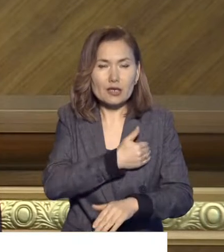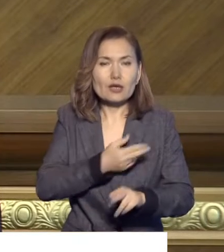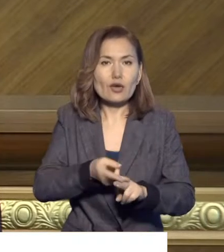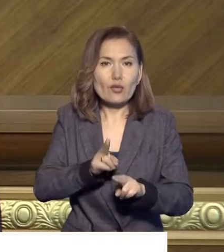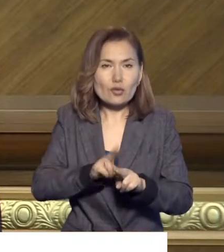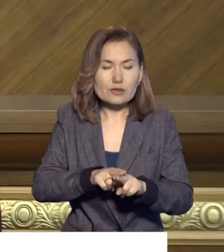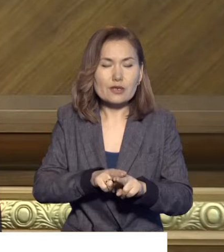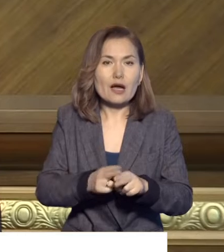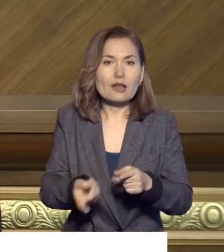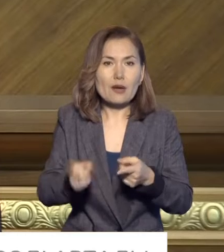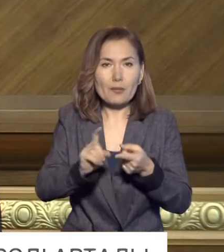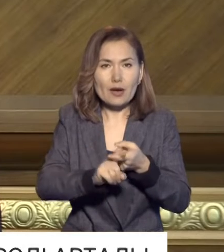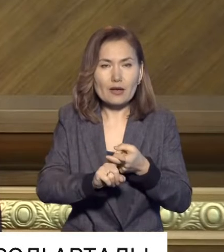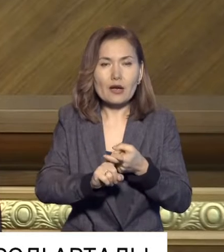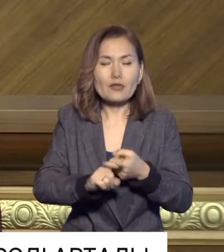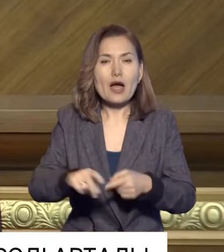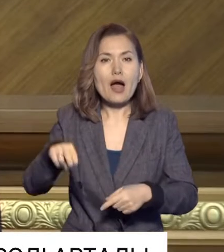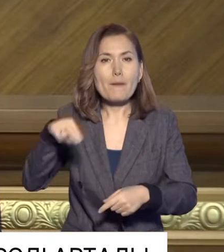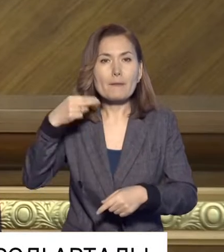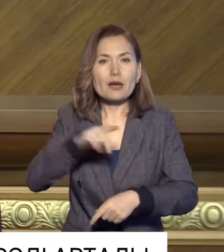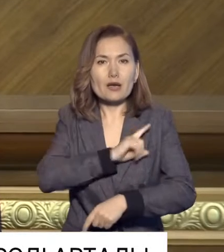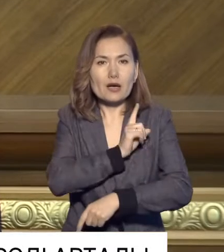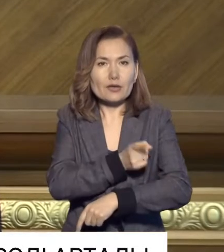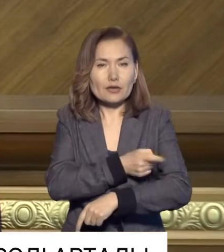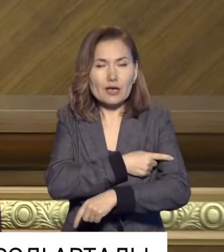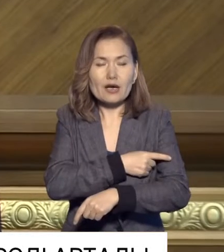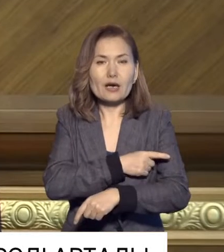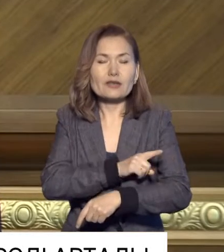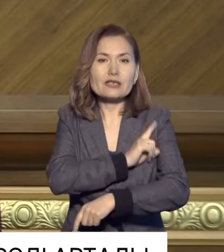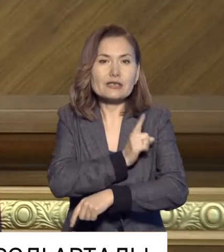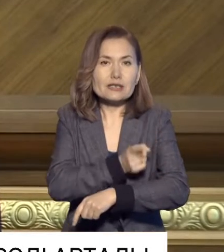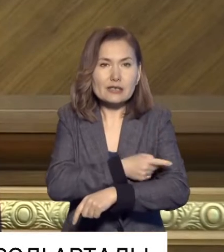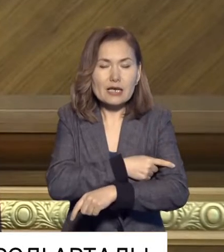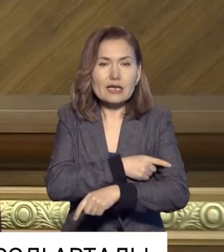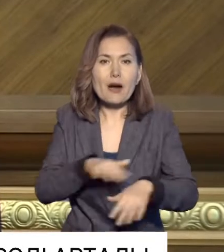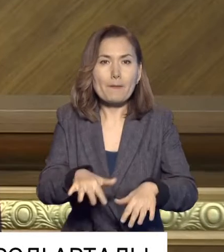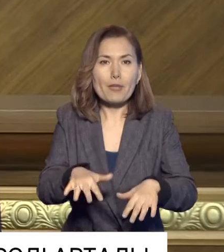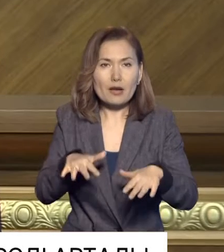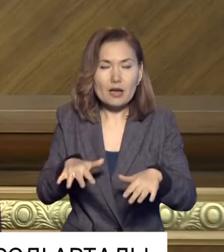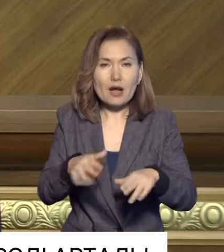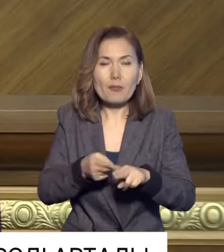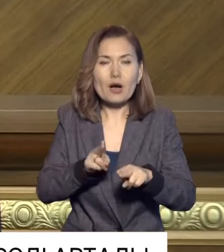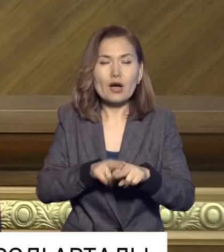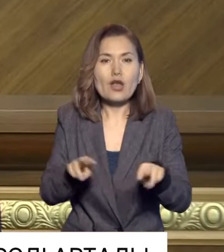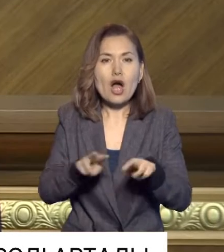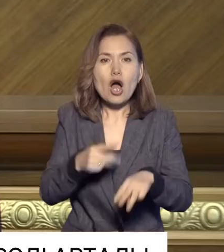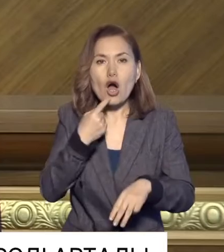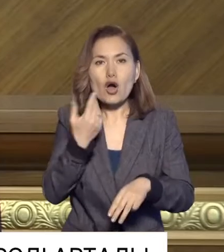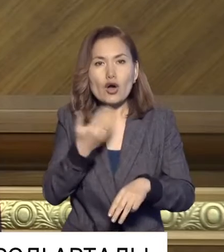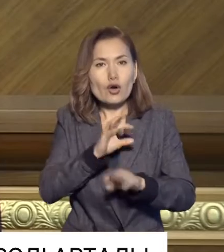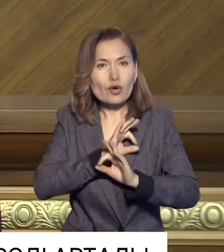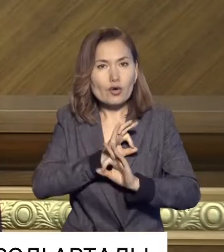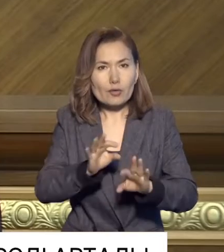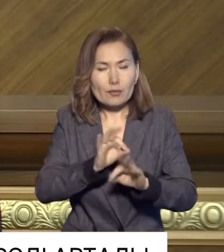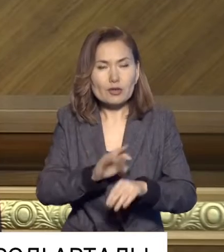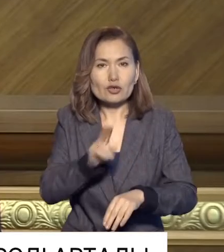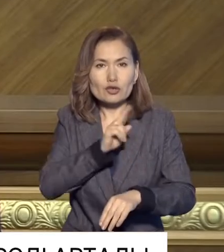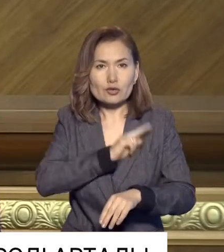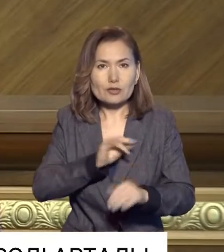орай, күшті президент, ықпалды парламент, есеп беретін үкімет қағидатын басшылыққа аламыз.